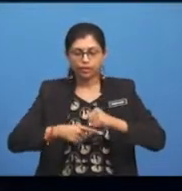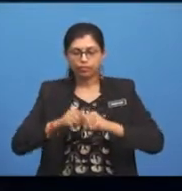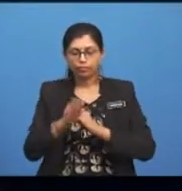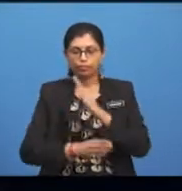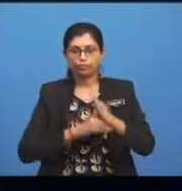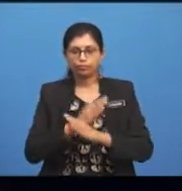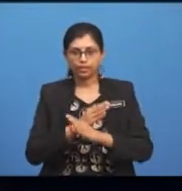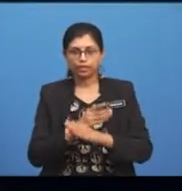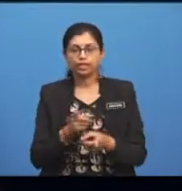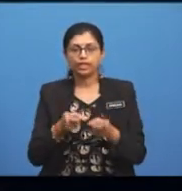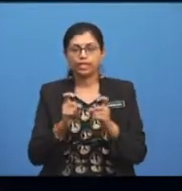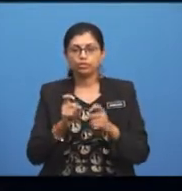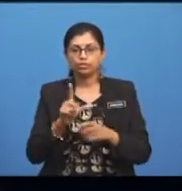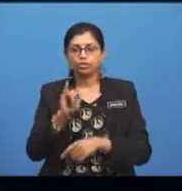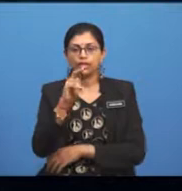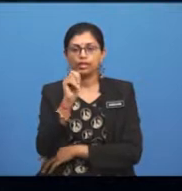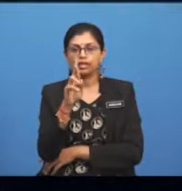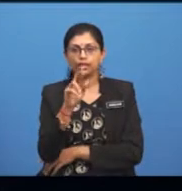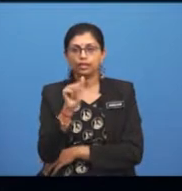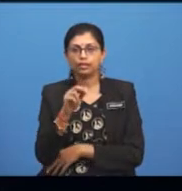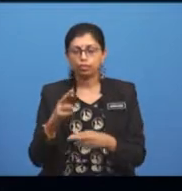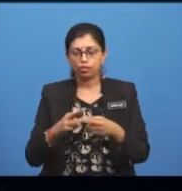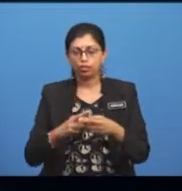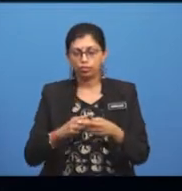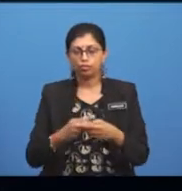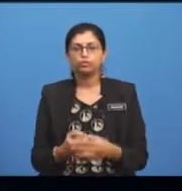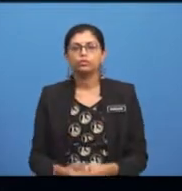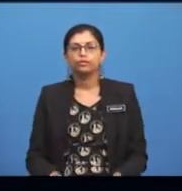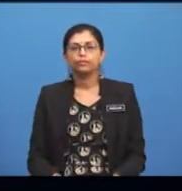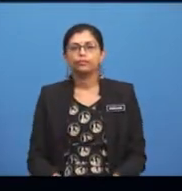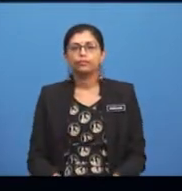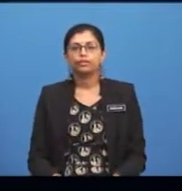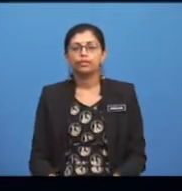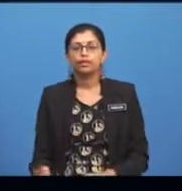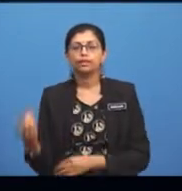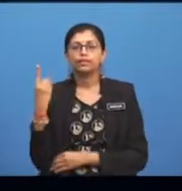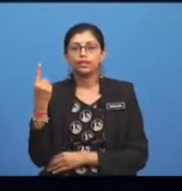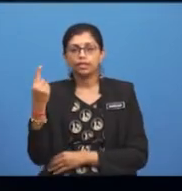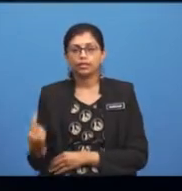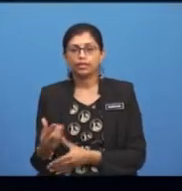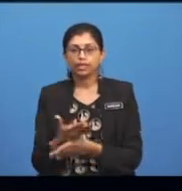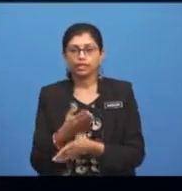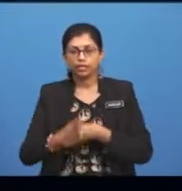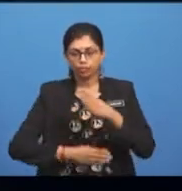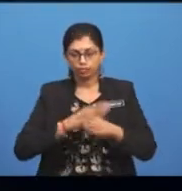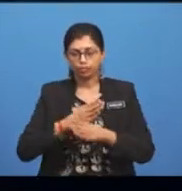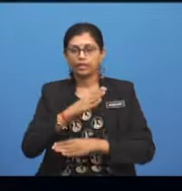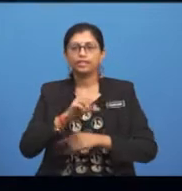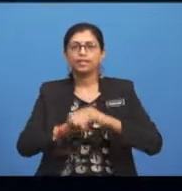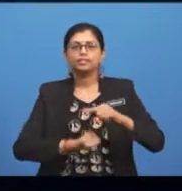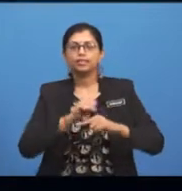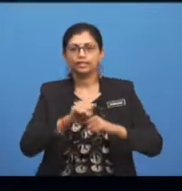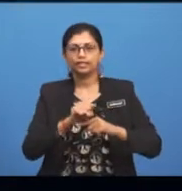dirumuskan dengan menganggap daya graviti antara bumi dan satelit adalah bersamaan